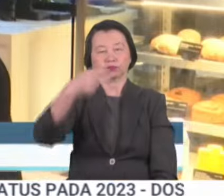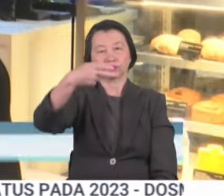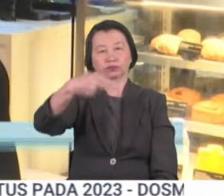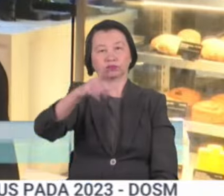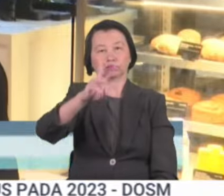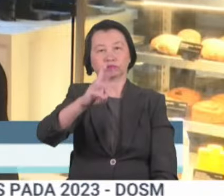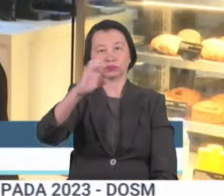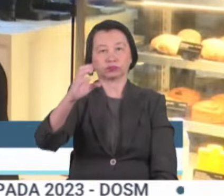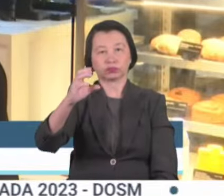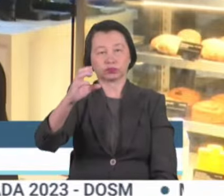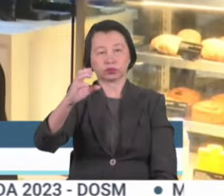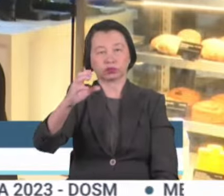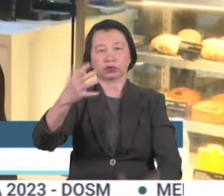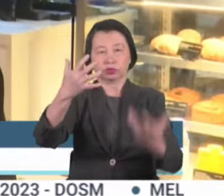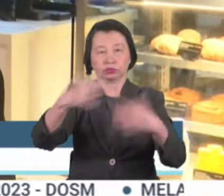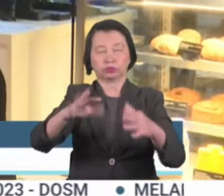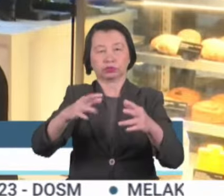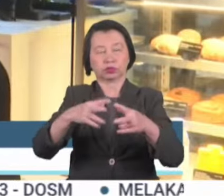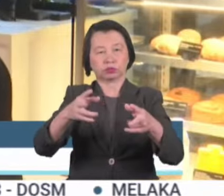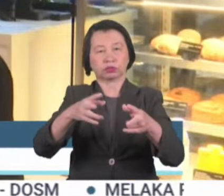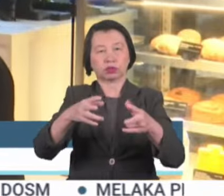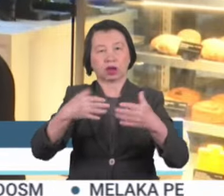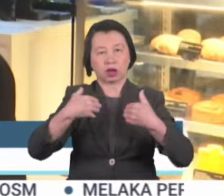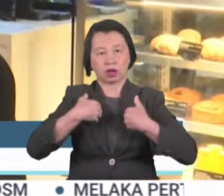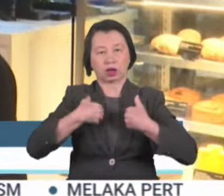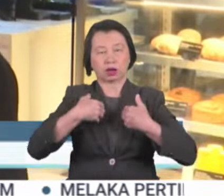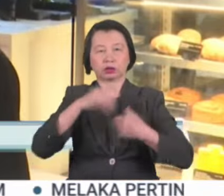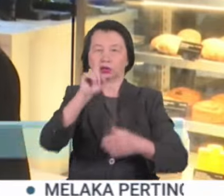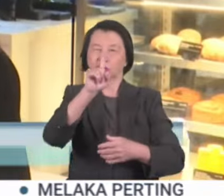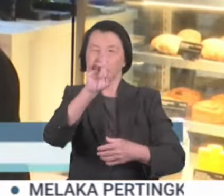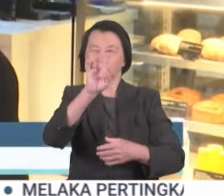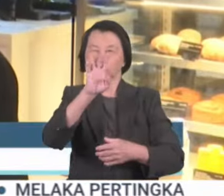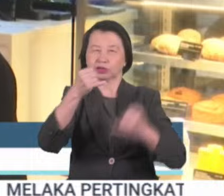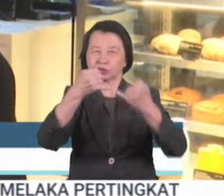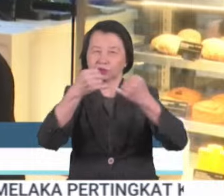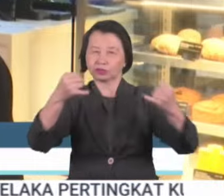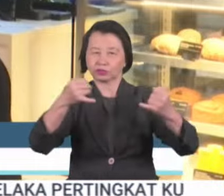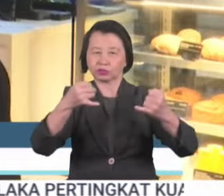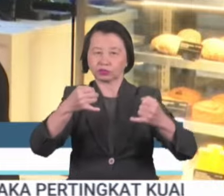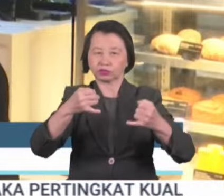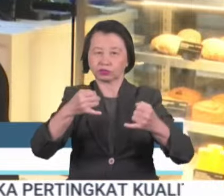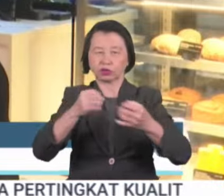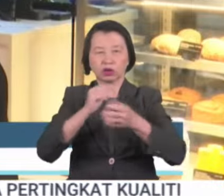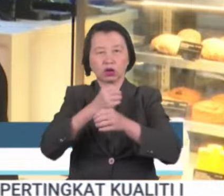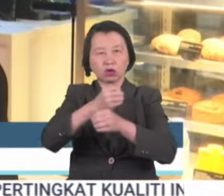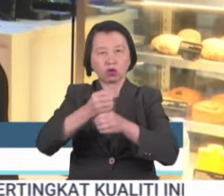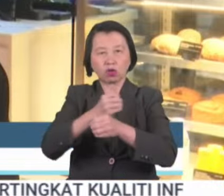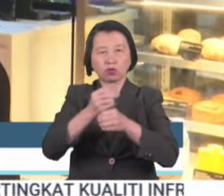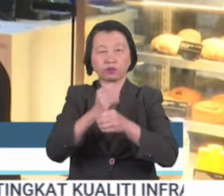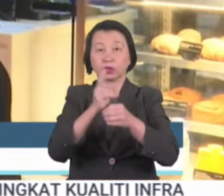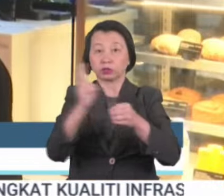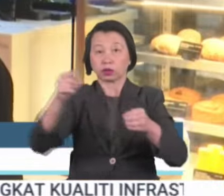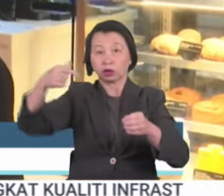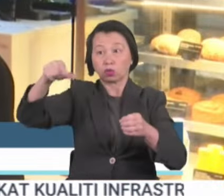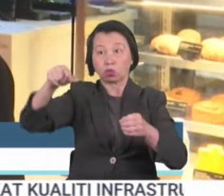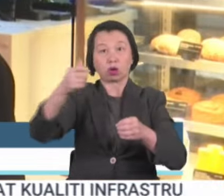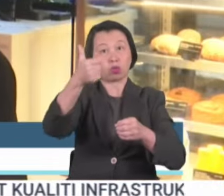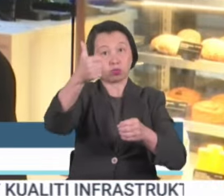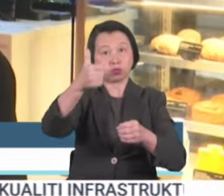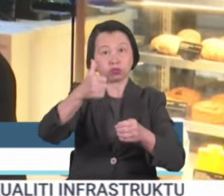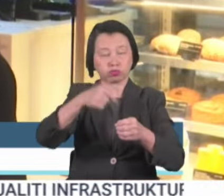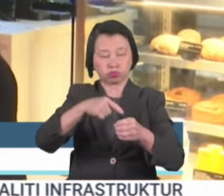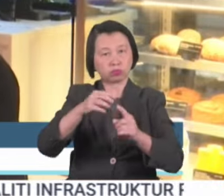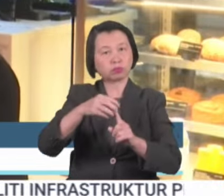HWC telah melancarkan sejenis biji kopi yang sangat berkualiti tinggi dan